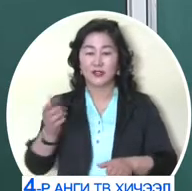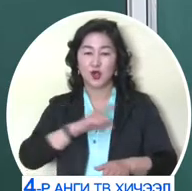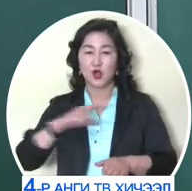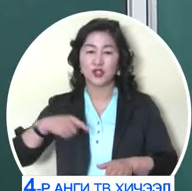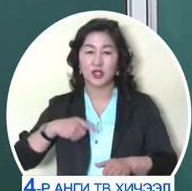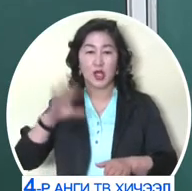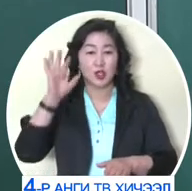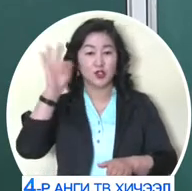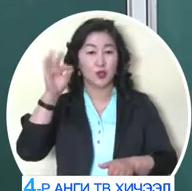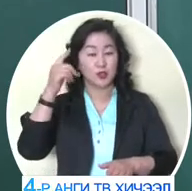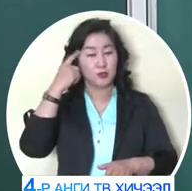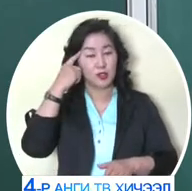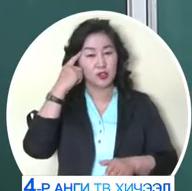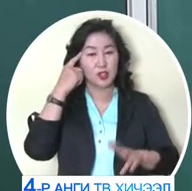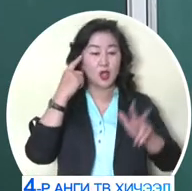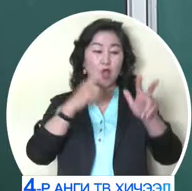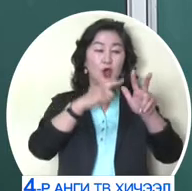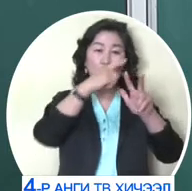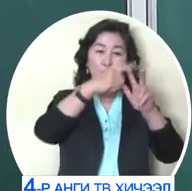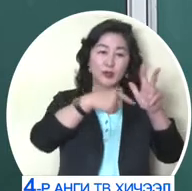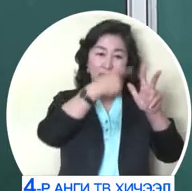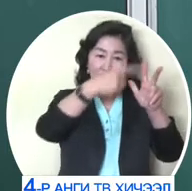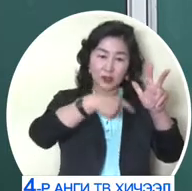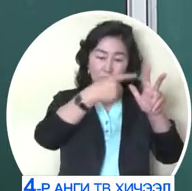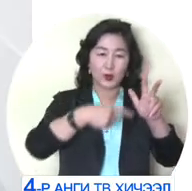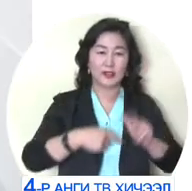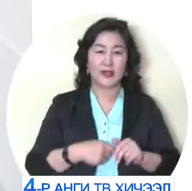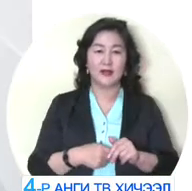мөн энхүү асуултаа дэвтэртээ бичиж тэмдэглэж аваарай.